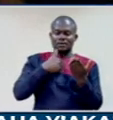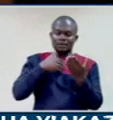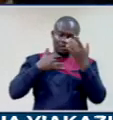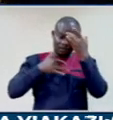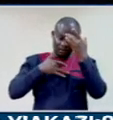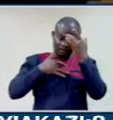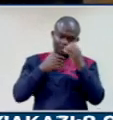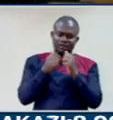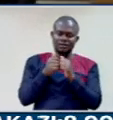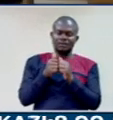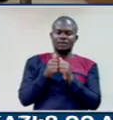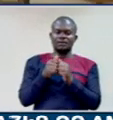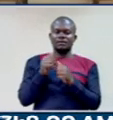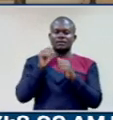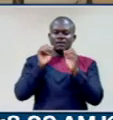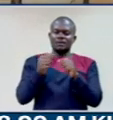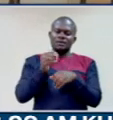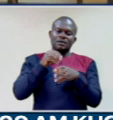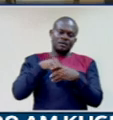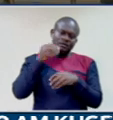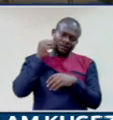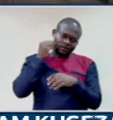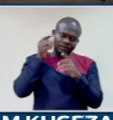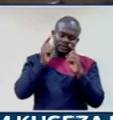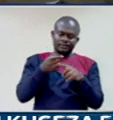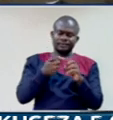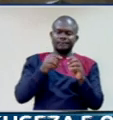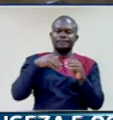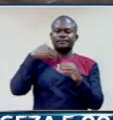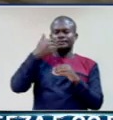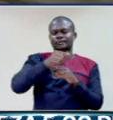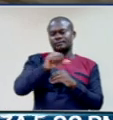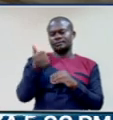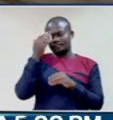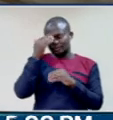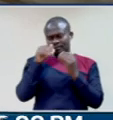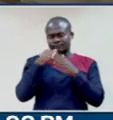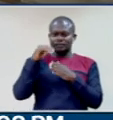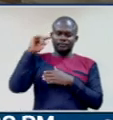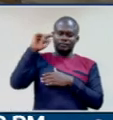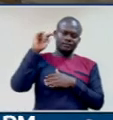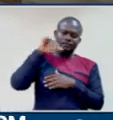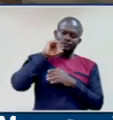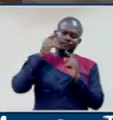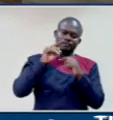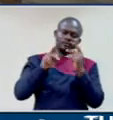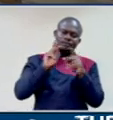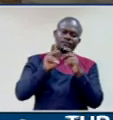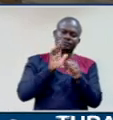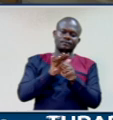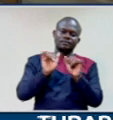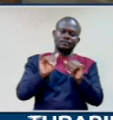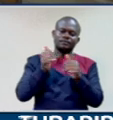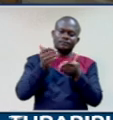iki cyorezo. Abashoboye gutaha baraje, hanyuma abandi nabo kubera indege zitagenda benshi bagumye hano,